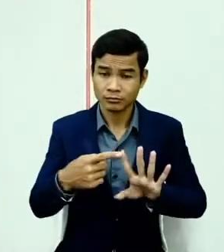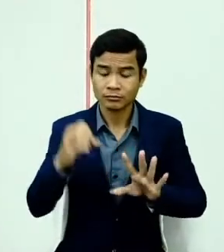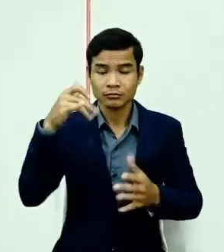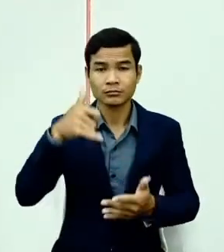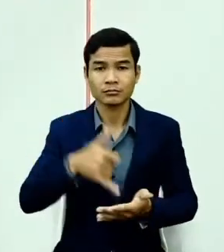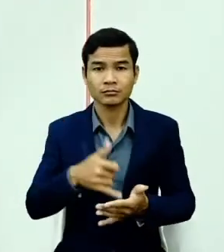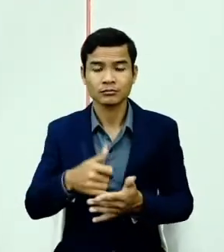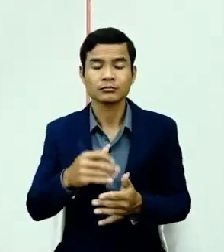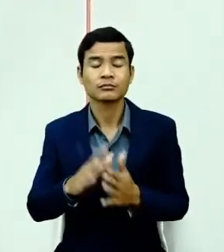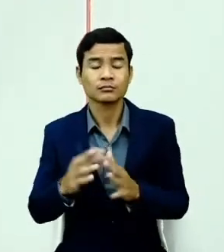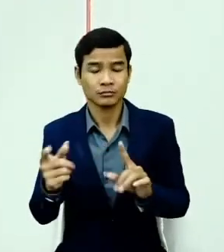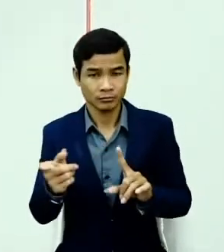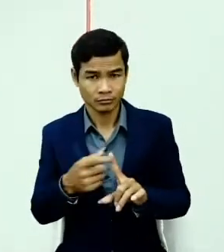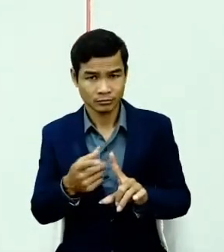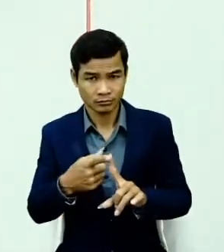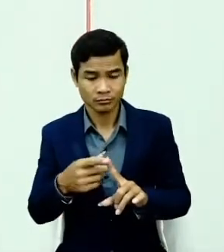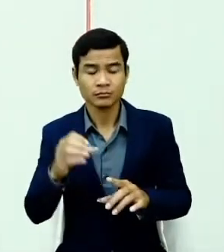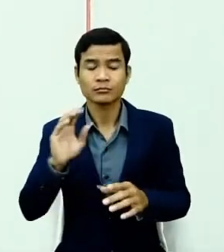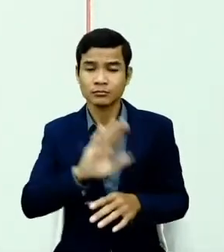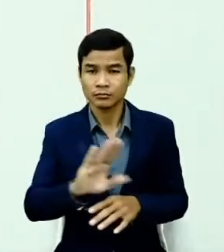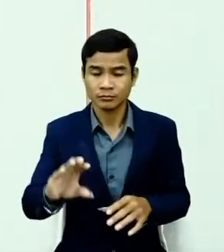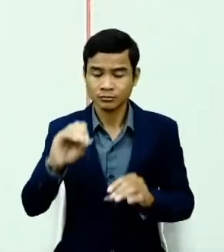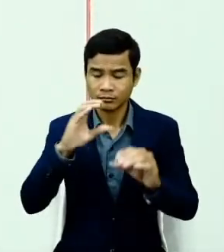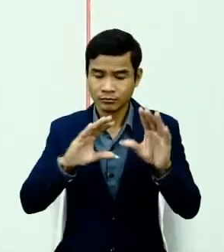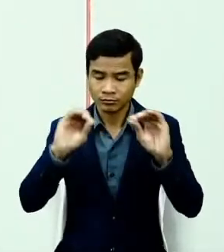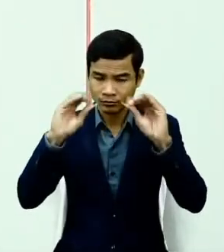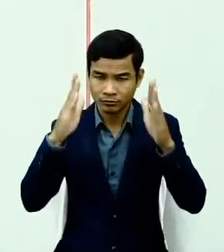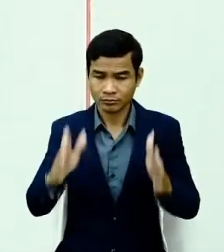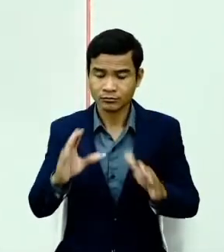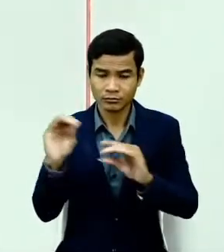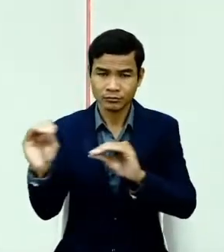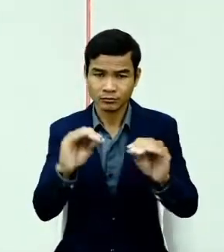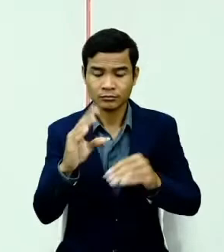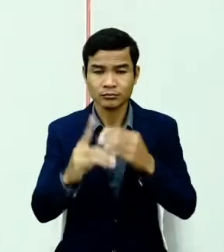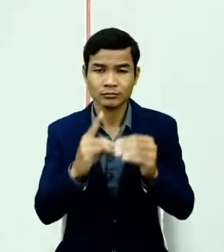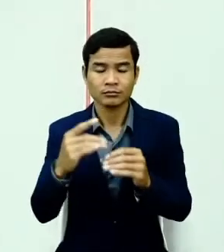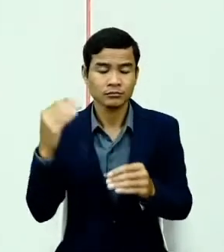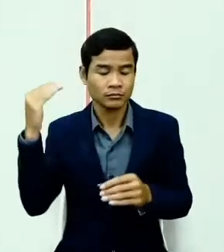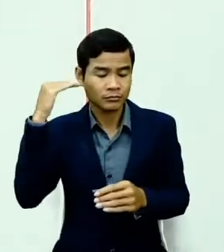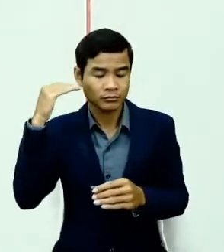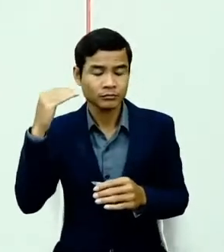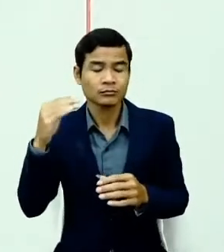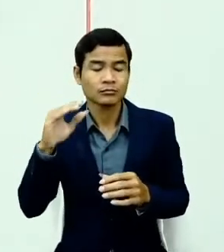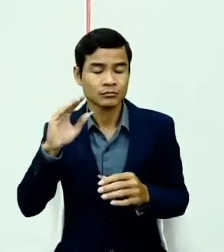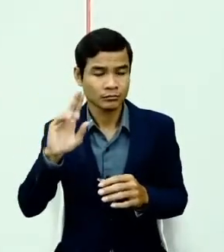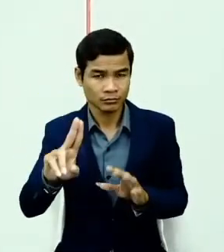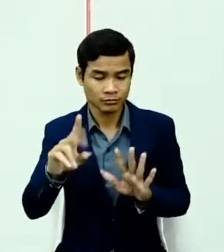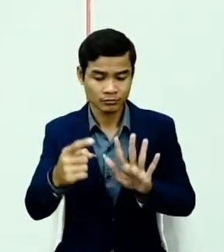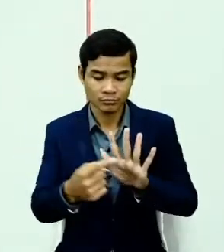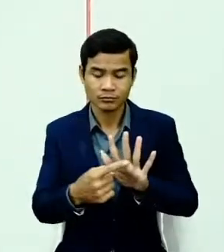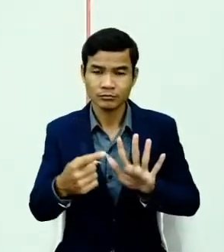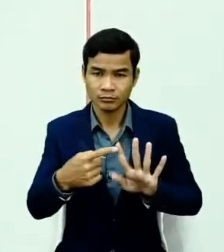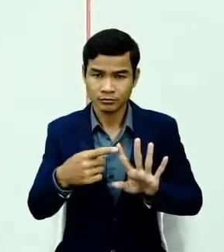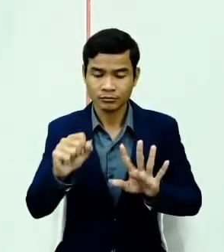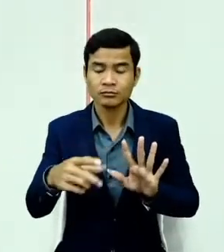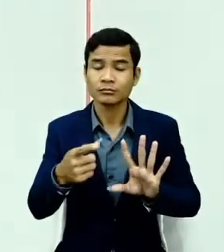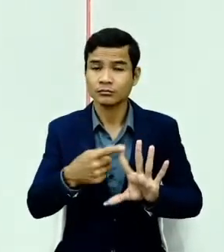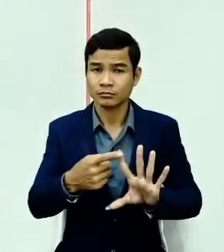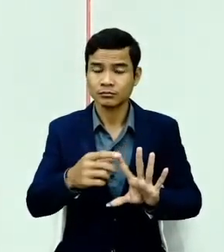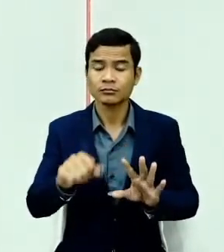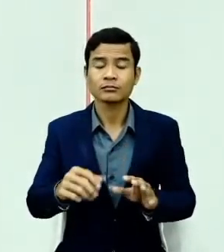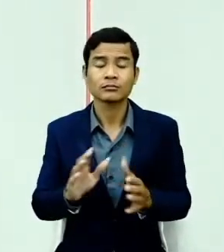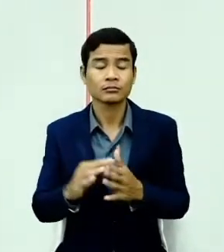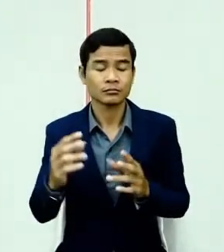ងៃនេះស្រីរបស់យើងគឺអ្នកគ្រូរៀនចាស្រីដែលមានសមួយទៀតគឺសអីចាអញ្ចឹងស្រីមាន